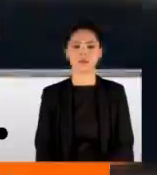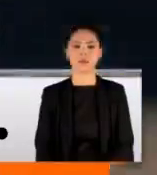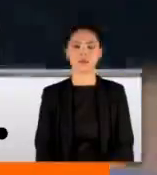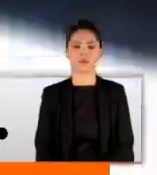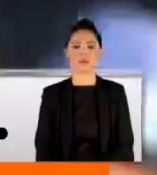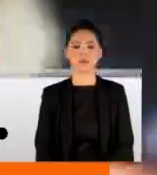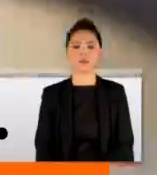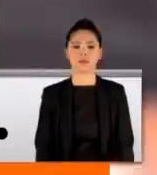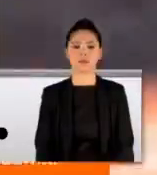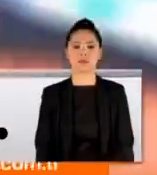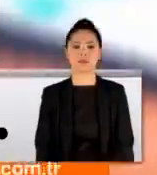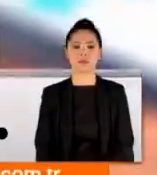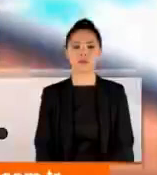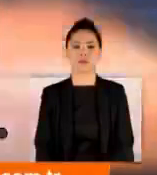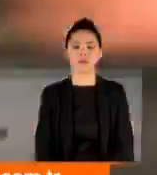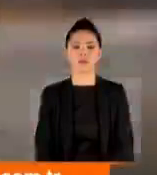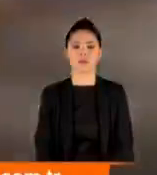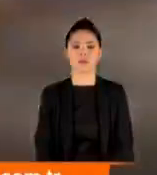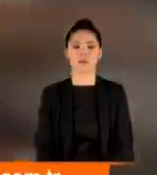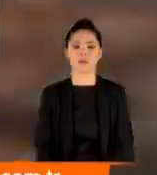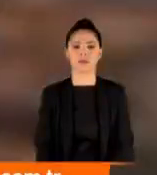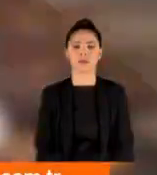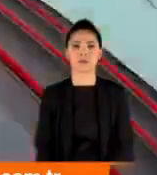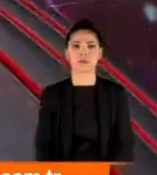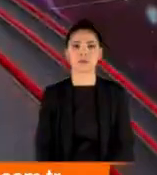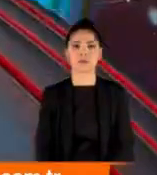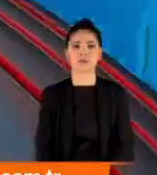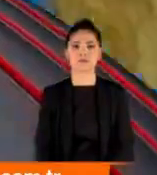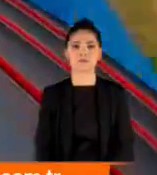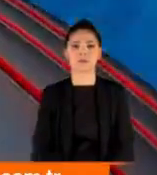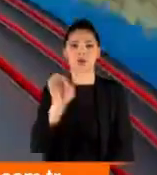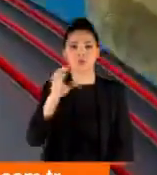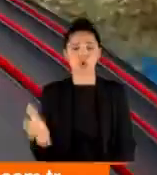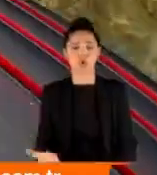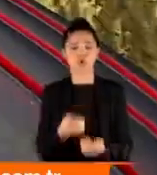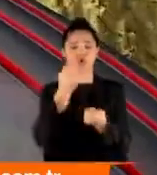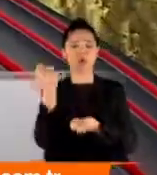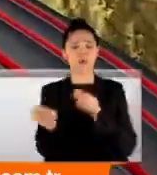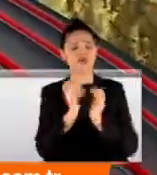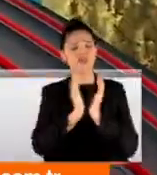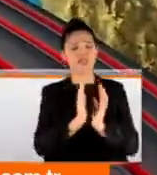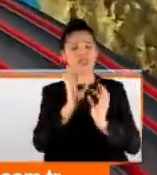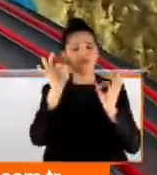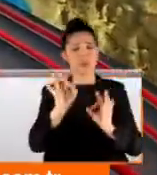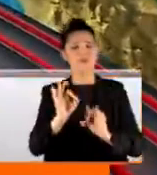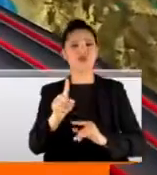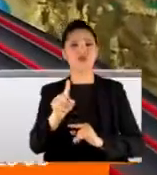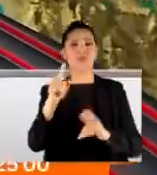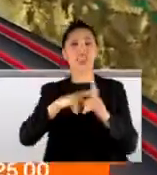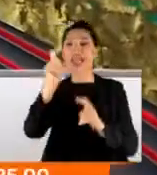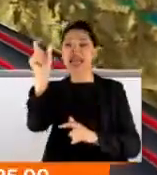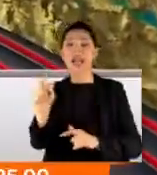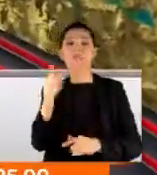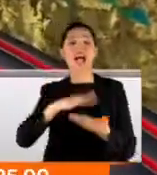Tam geçti. Dur, tamam. Şimdi bulacağız. Patatesi de bulacağız. İşte bu kurtarma çalışmaları devam ediyor hala. Gamze'ye